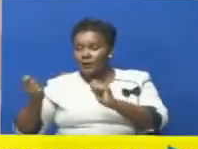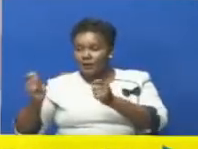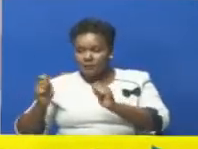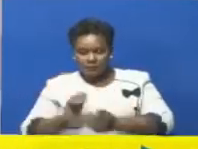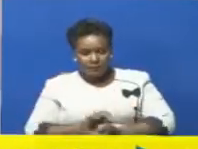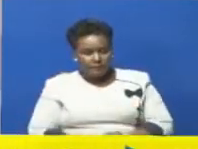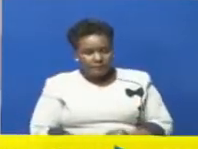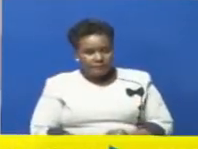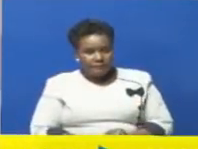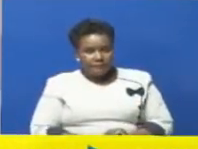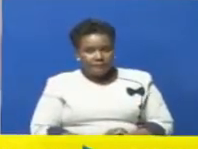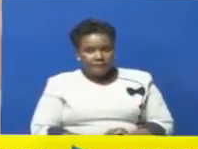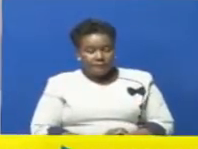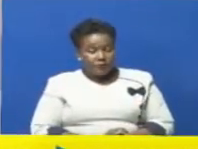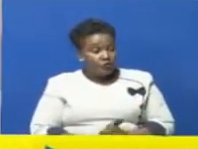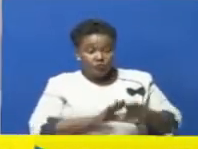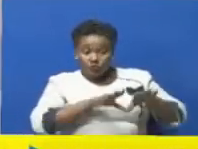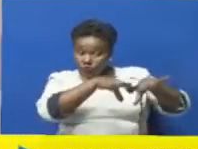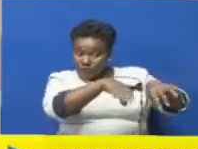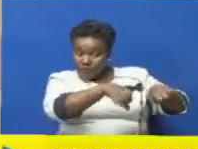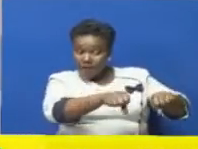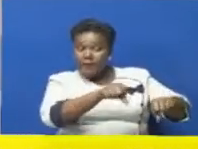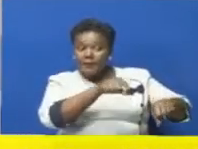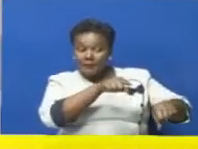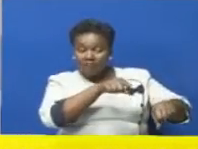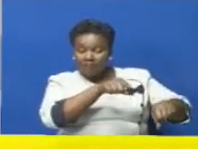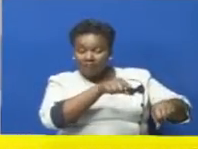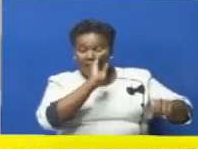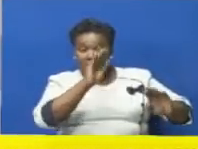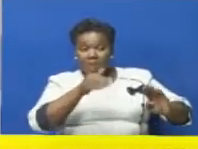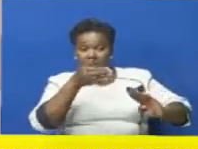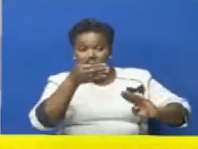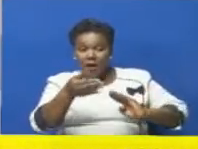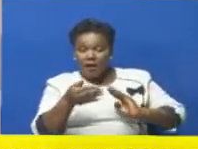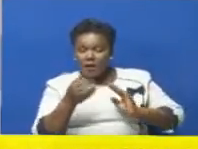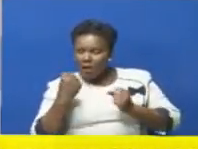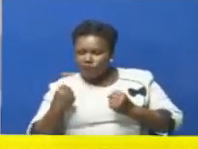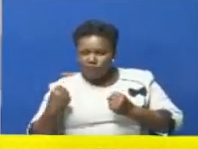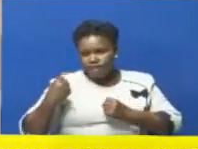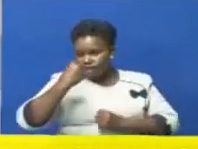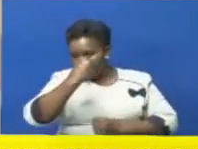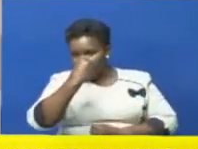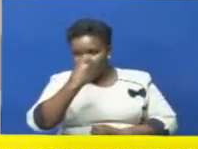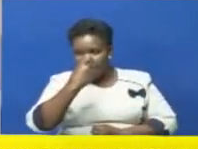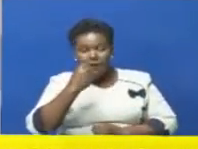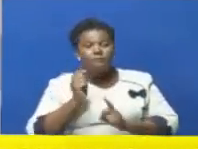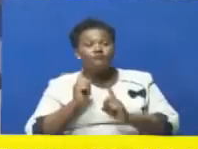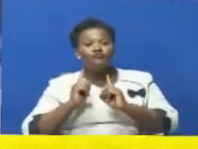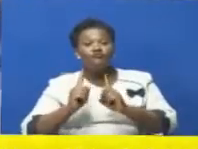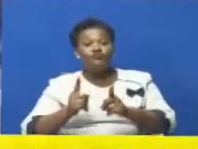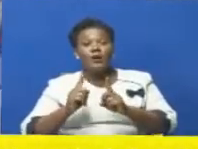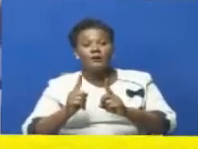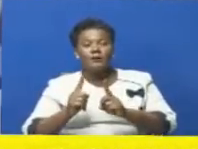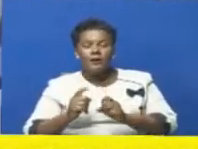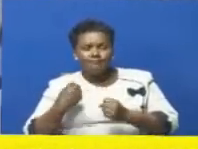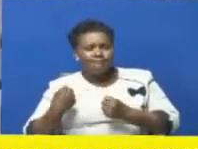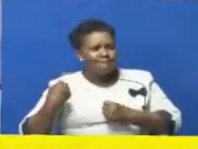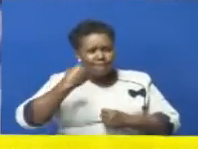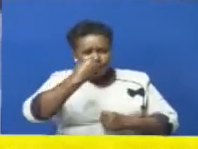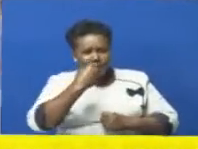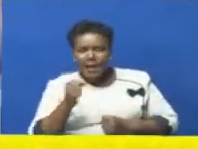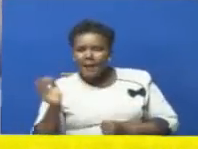Mkuyuni. Tunamshikilia baada ya kumshambulia kwa ngumi, makofi na